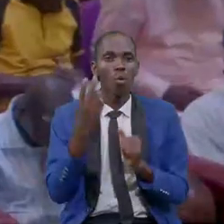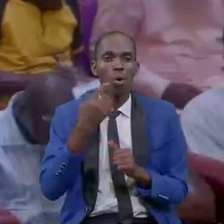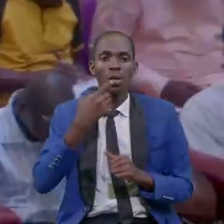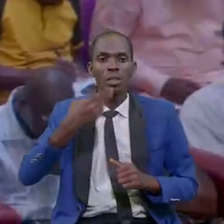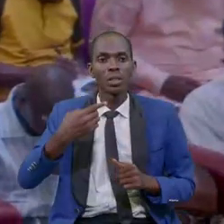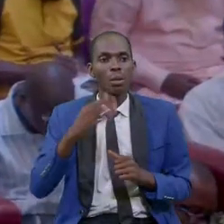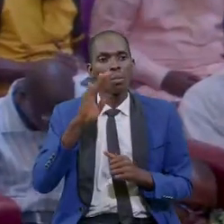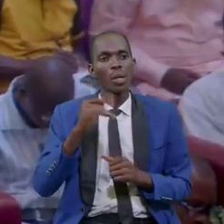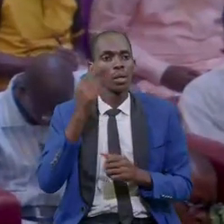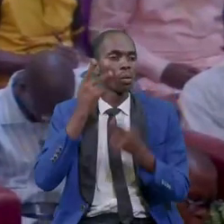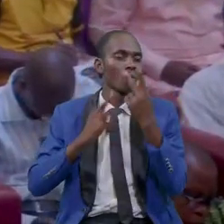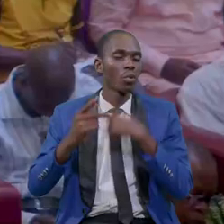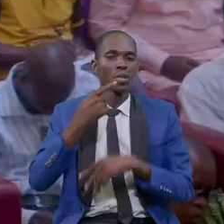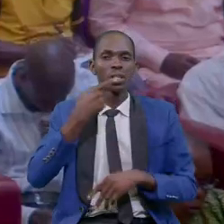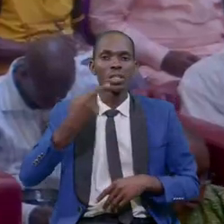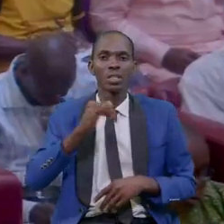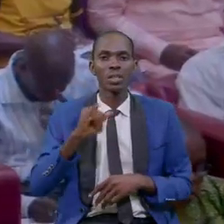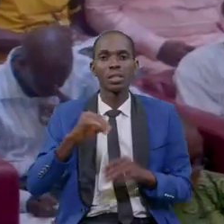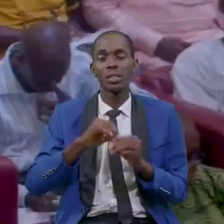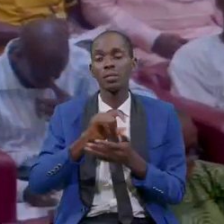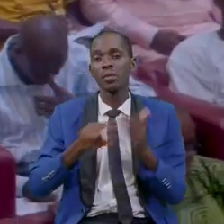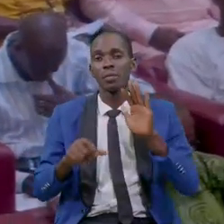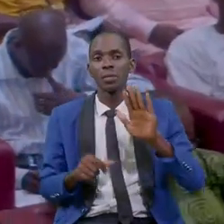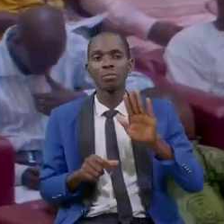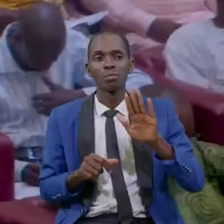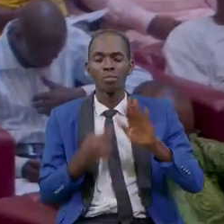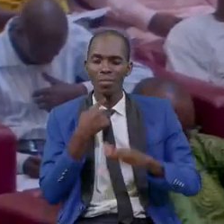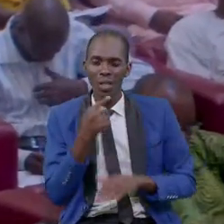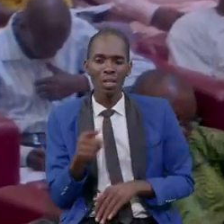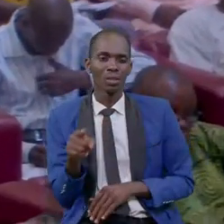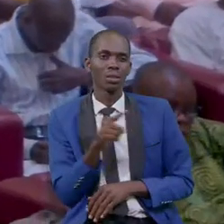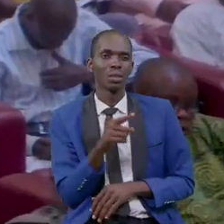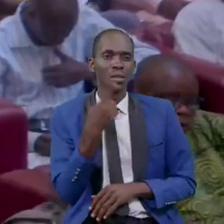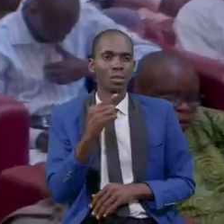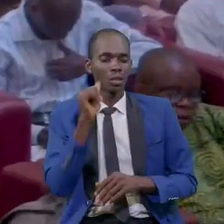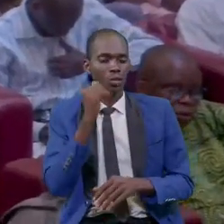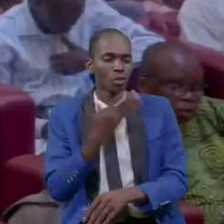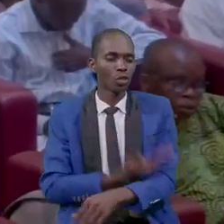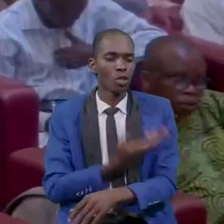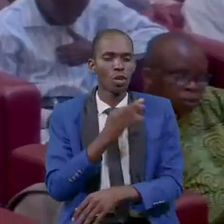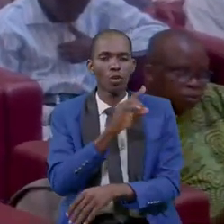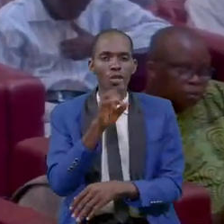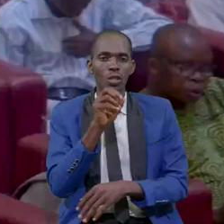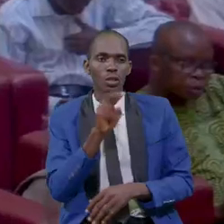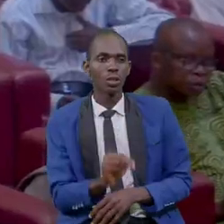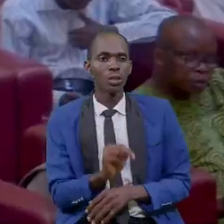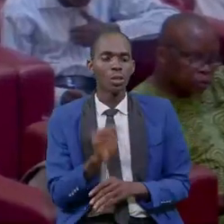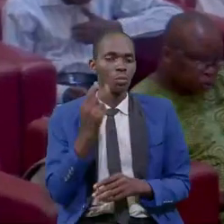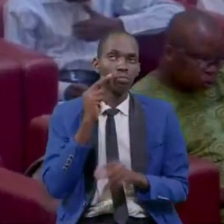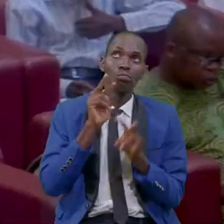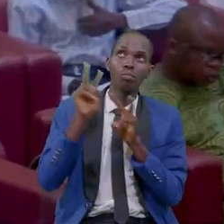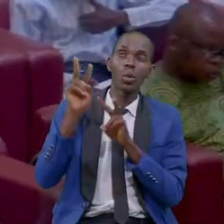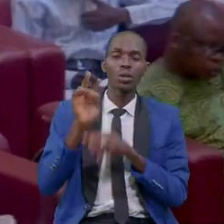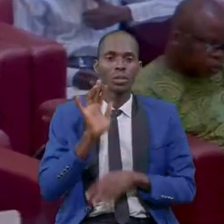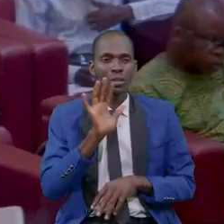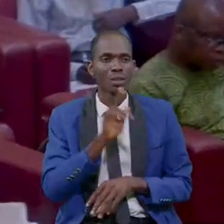prophète. Verset 5 dit, « Dites à la fille de Sion, voici,